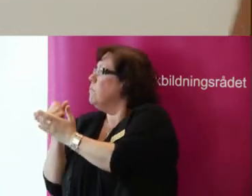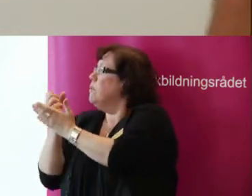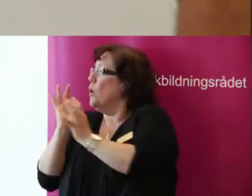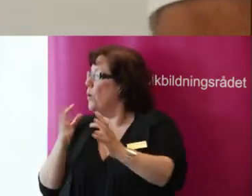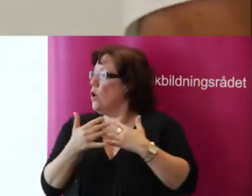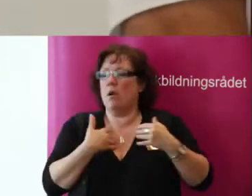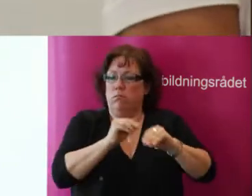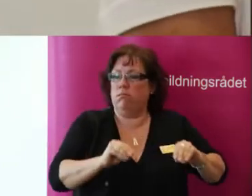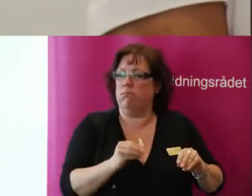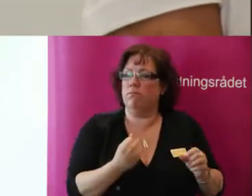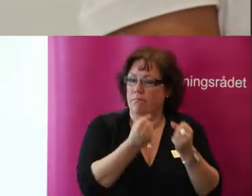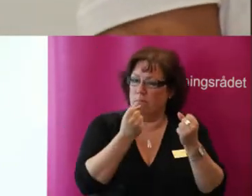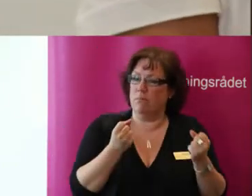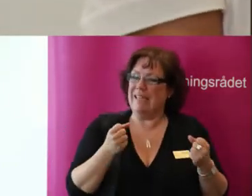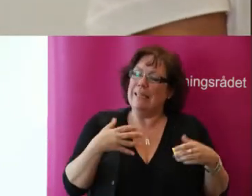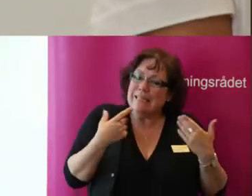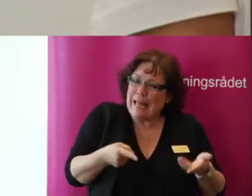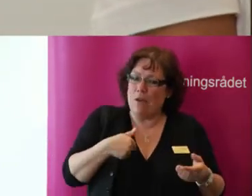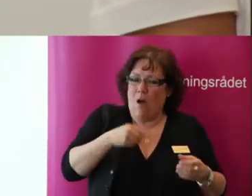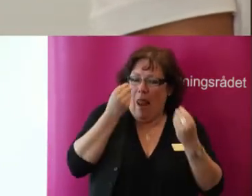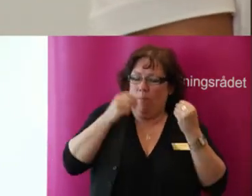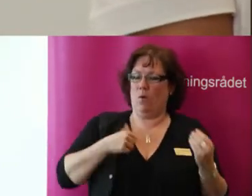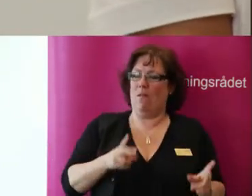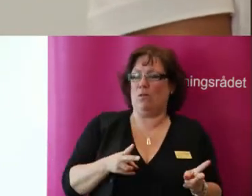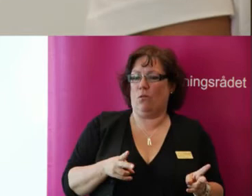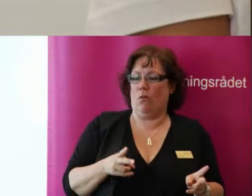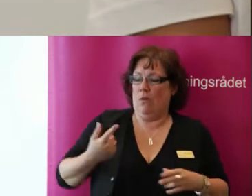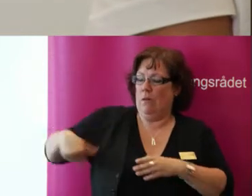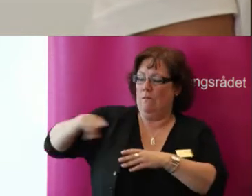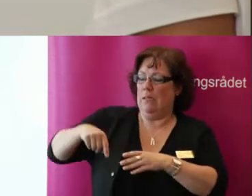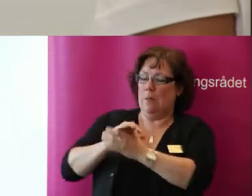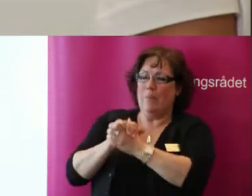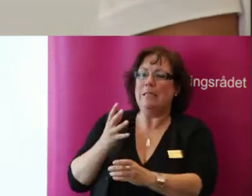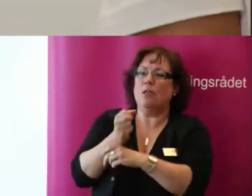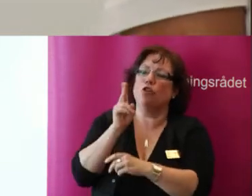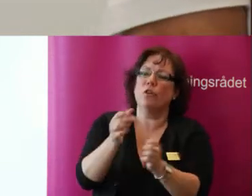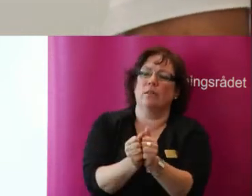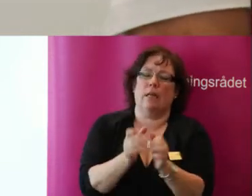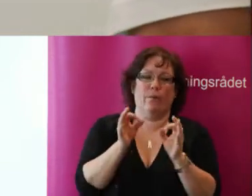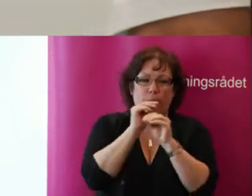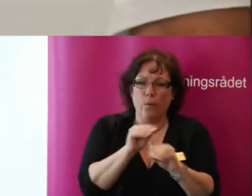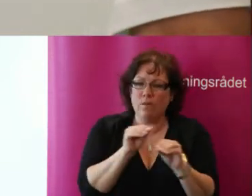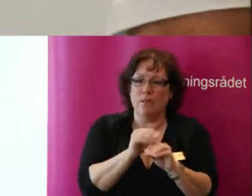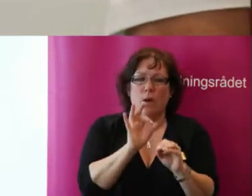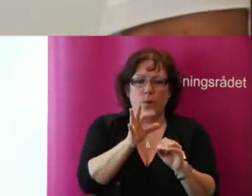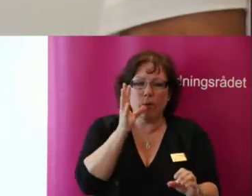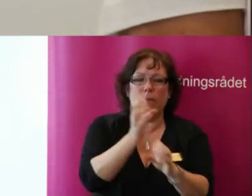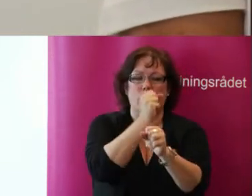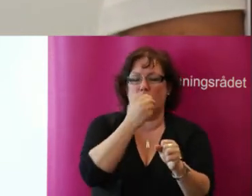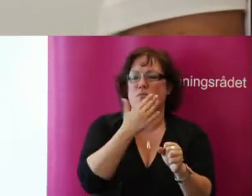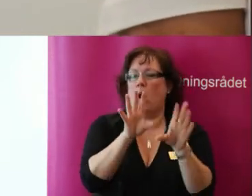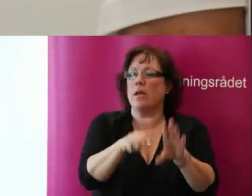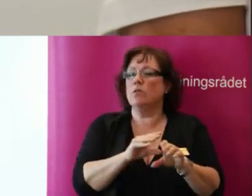Och det är ju det som är, det är ju där lärandet också sker. Att vi tillsammans hittar nya vägar för att kunna uppnå ett